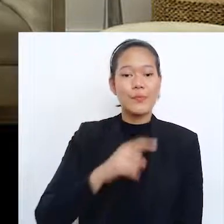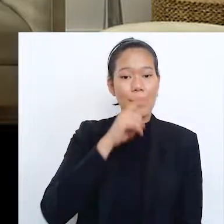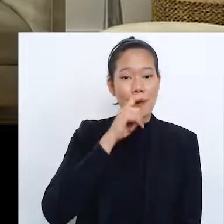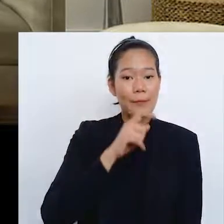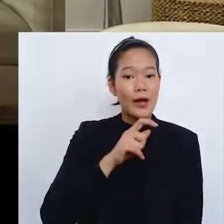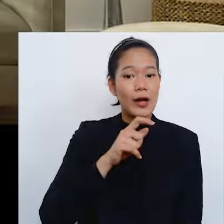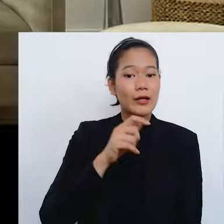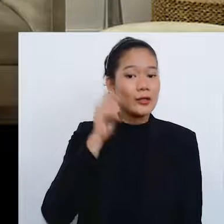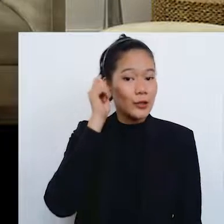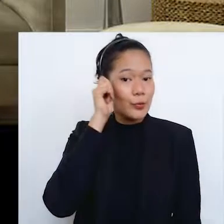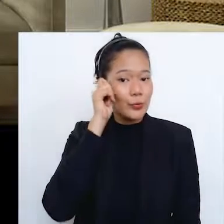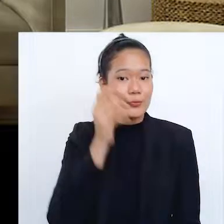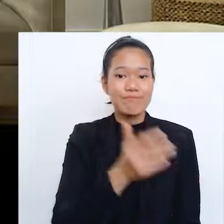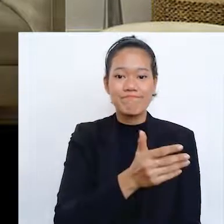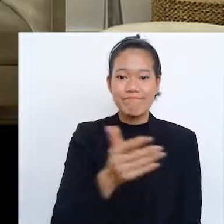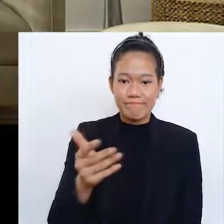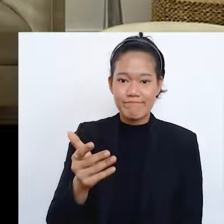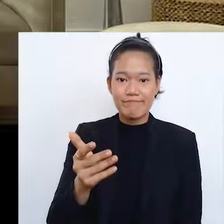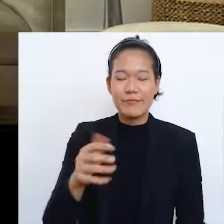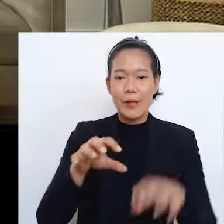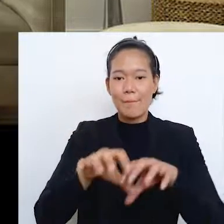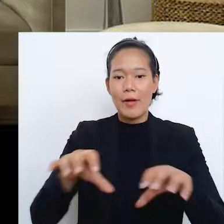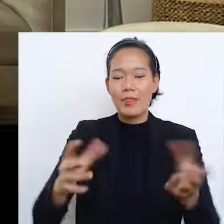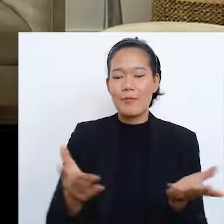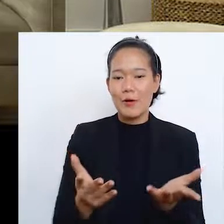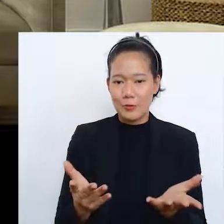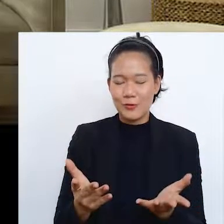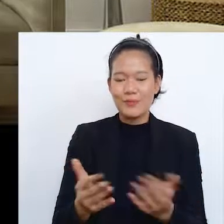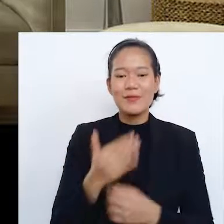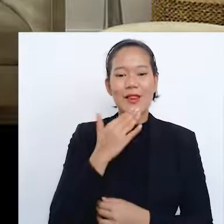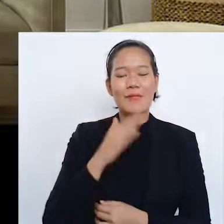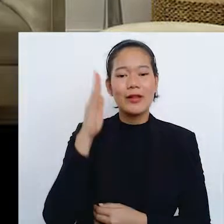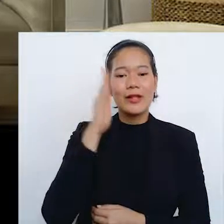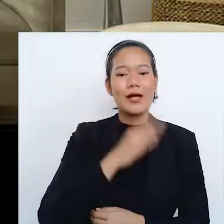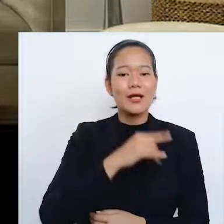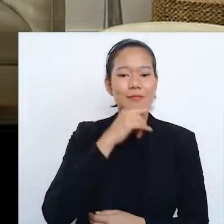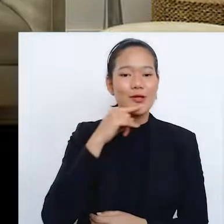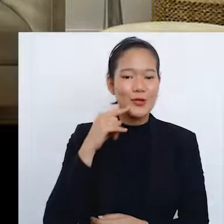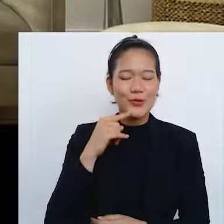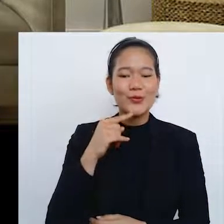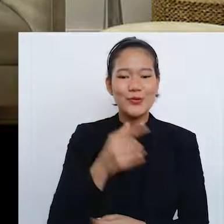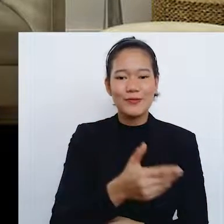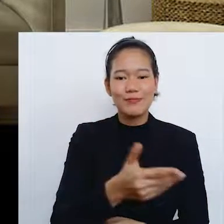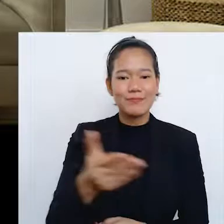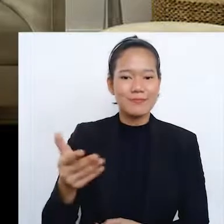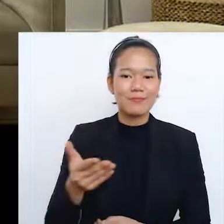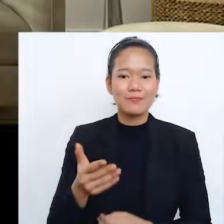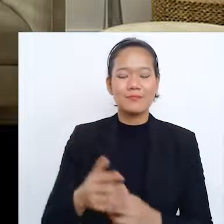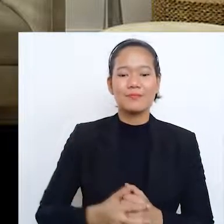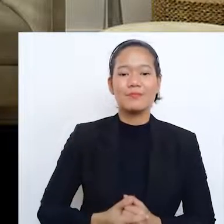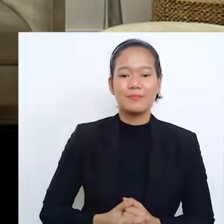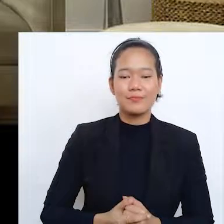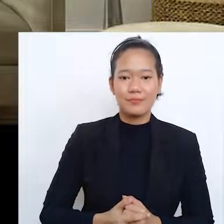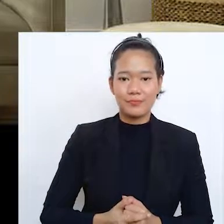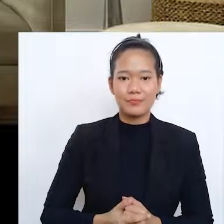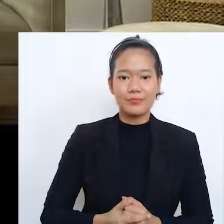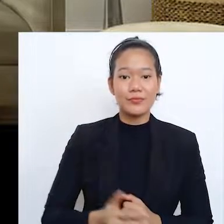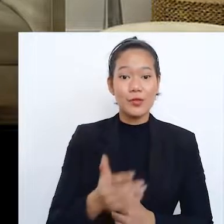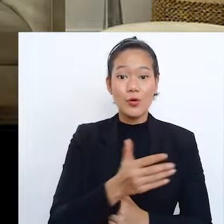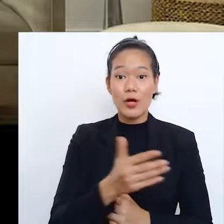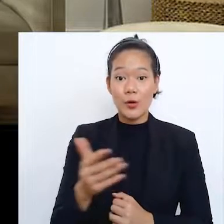Shalom, Bapak, Ibu, Saudara-saudari dimanapun berada, selamat hari Minggu untuk kita